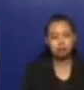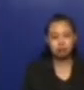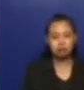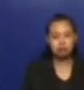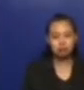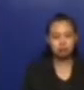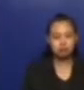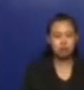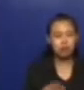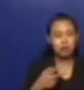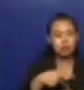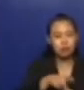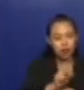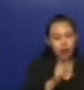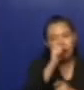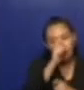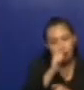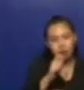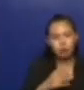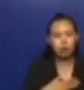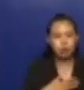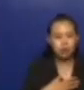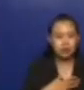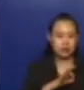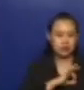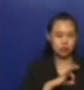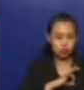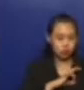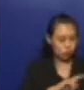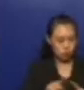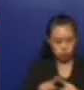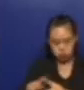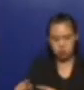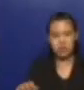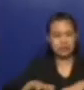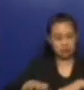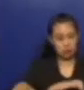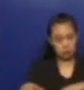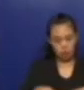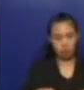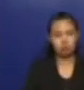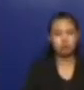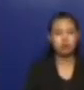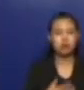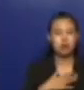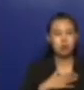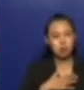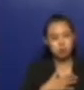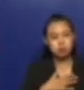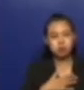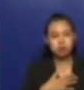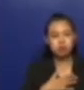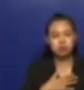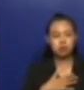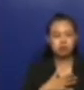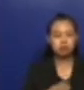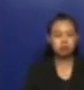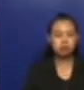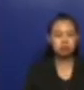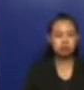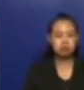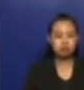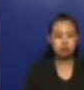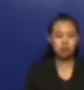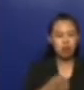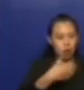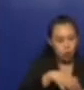ผมเห็นมีเพื่อนสมาชิกหลายคนเขาเตรียมการอยู่จริงๆผมมีเรื่องราวที่จะ